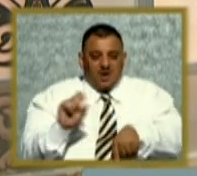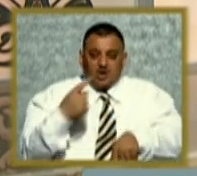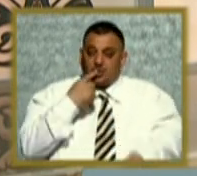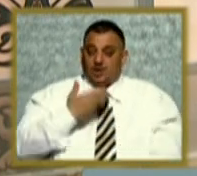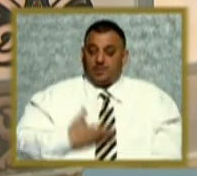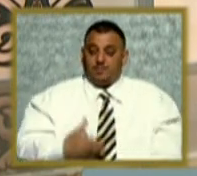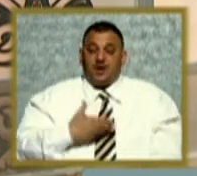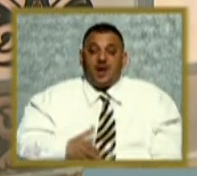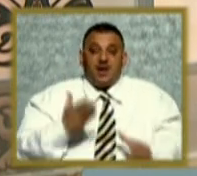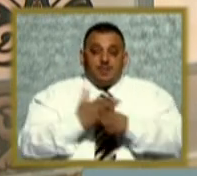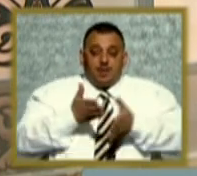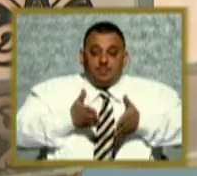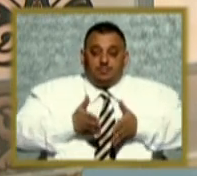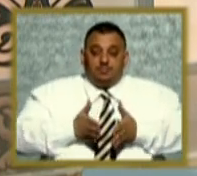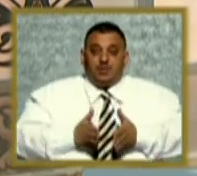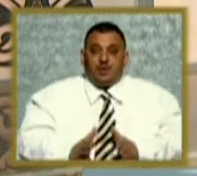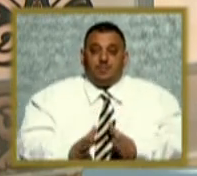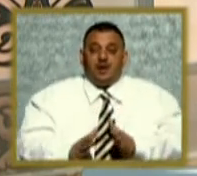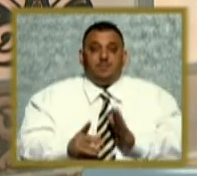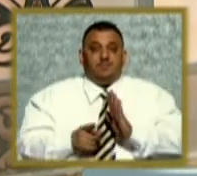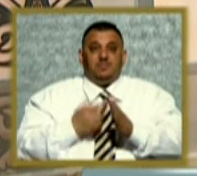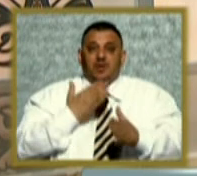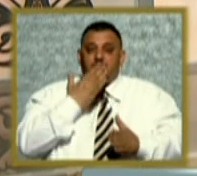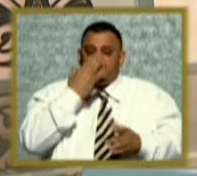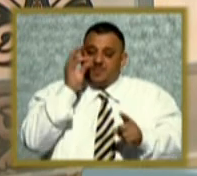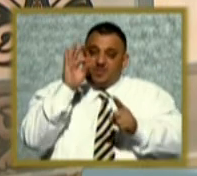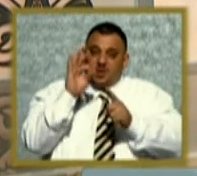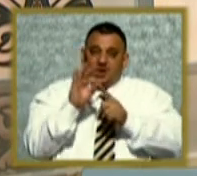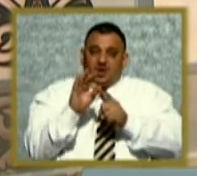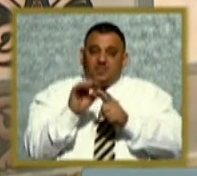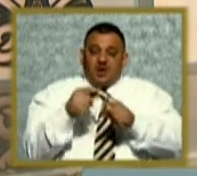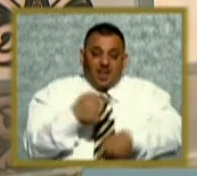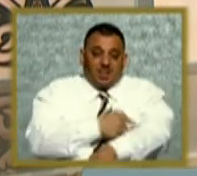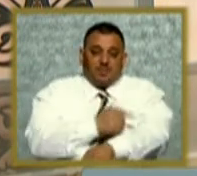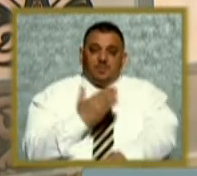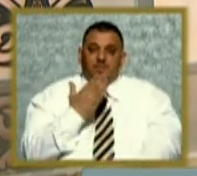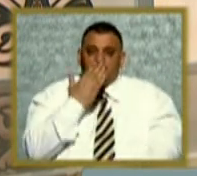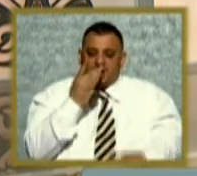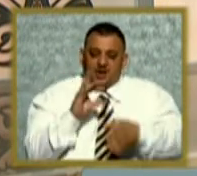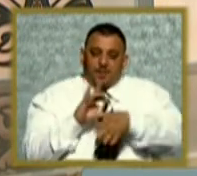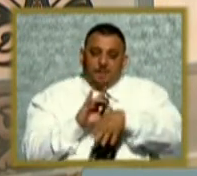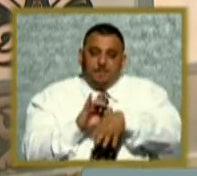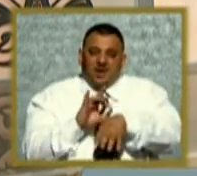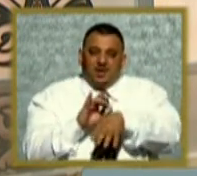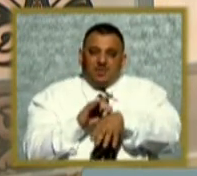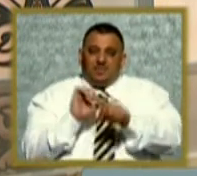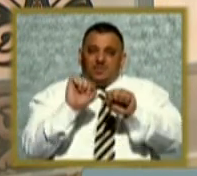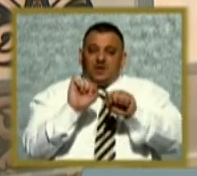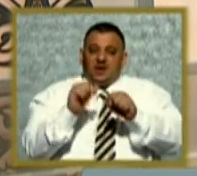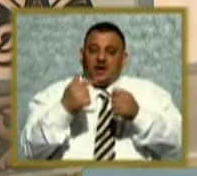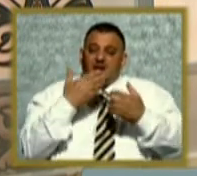كان الخربطة وش وقت الاستحاضة، ما كنا نعرف يعني لا أنا ولا الأطباء بسبب المرض اللي يعني وقع